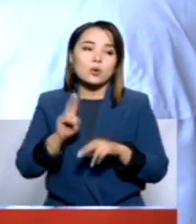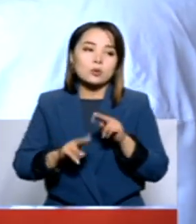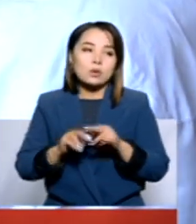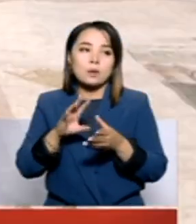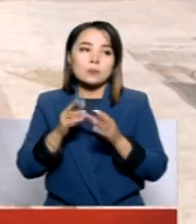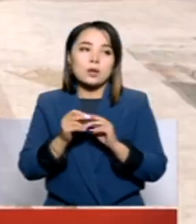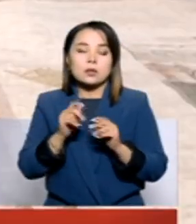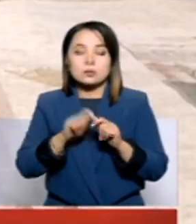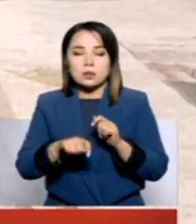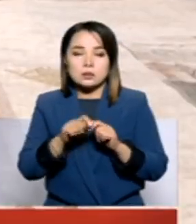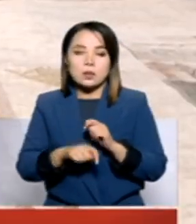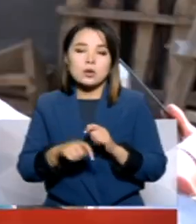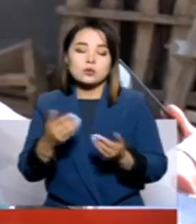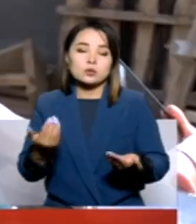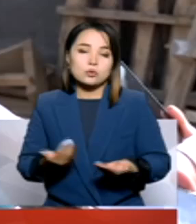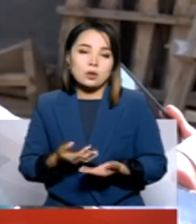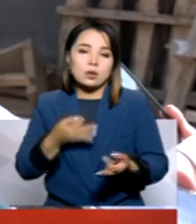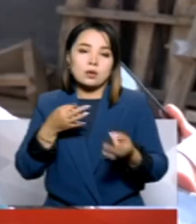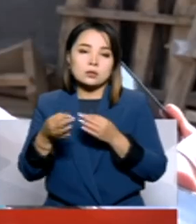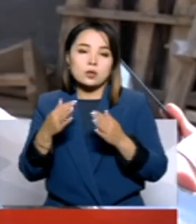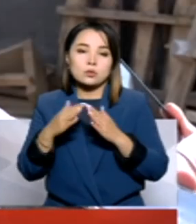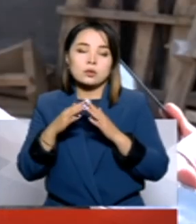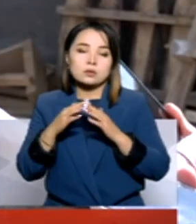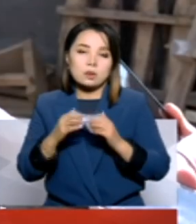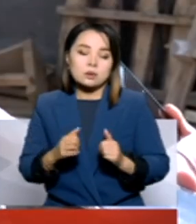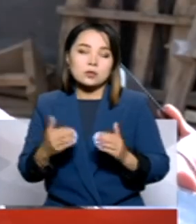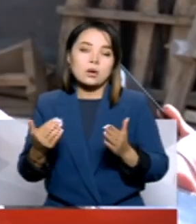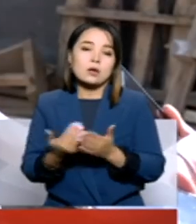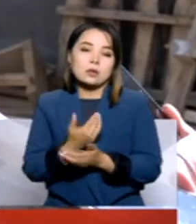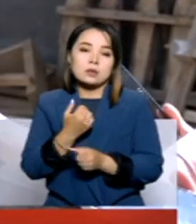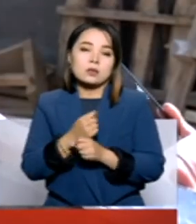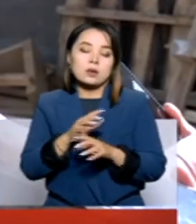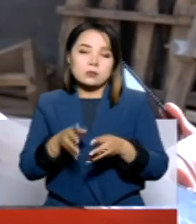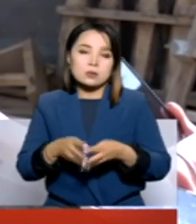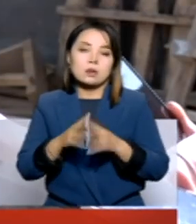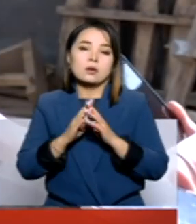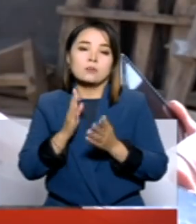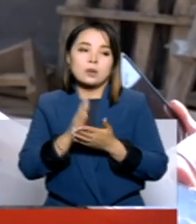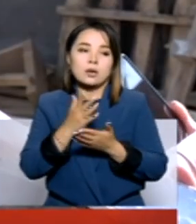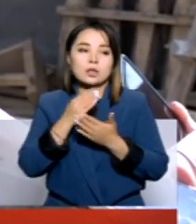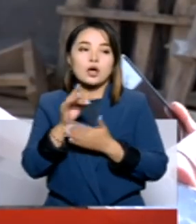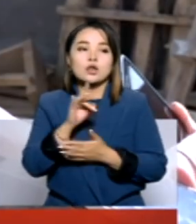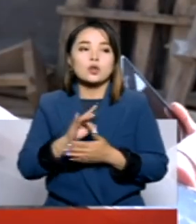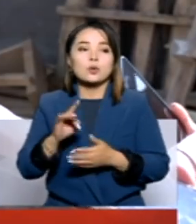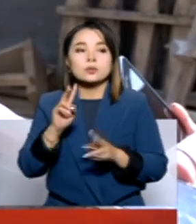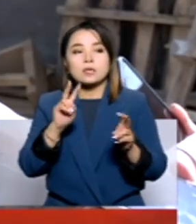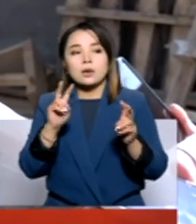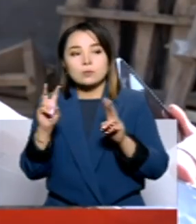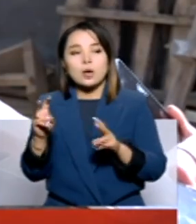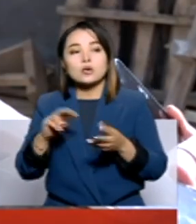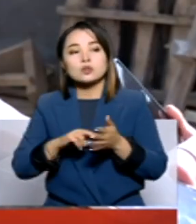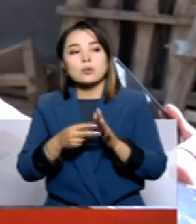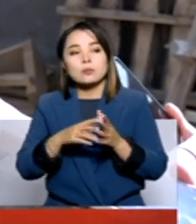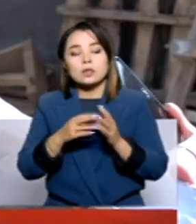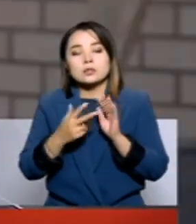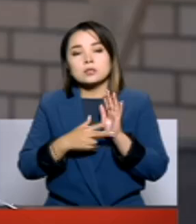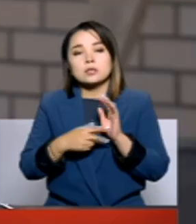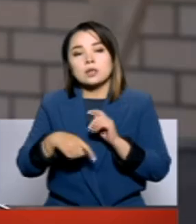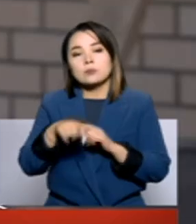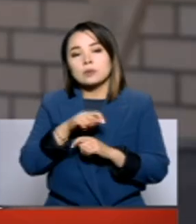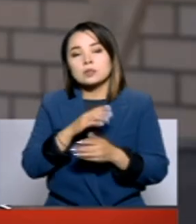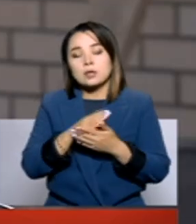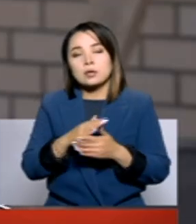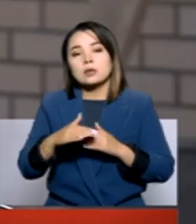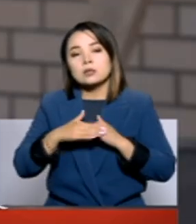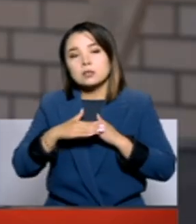барысын бағамдап тұрғындармен тілдесті. Құлаған үйлерді қалыпқа келтіру жұмыс жүріп жатыр. Барлығын енді білесіз, республикалық типтік жобаға сәйкес 80 шаршы метр